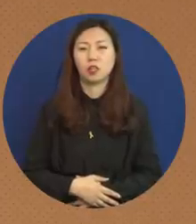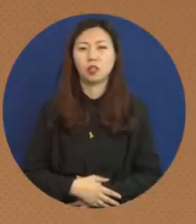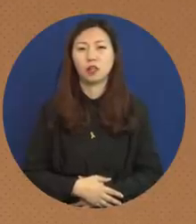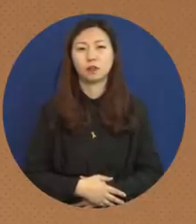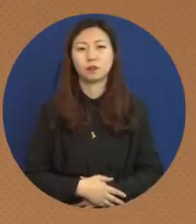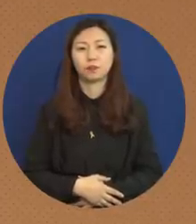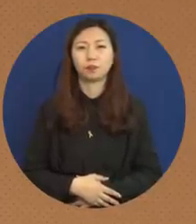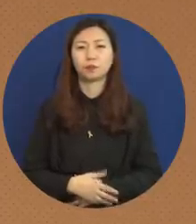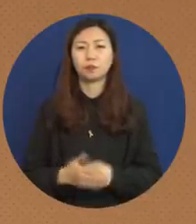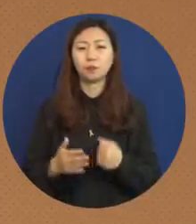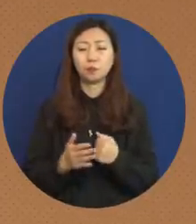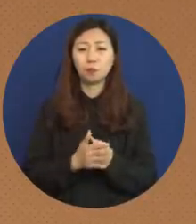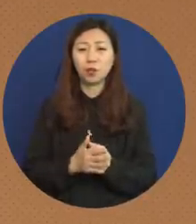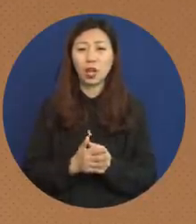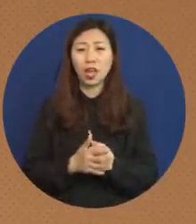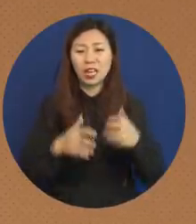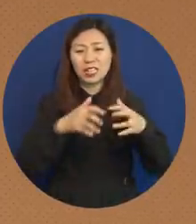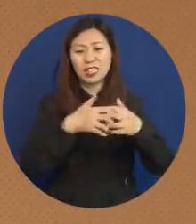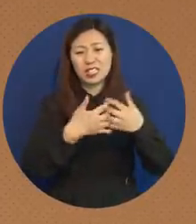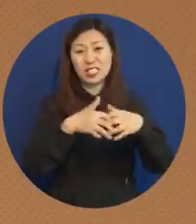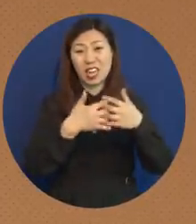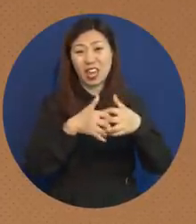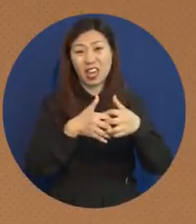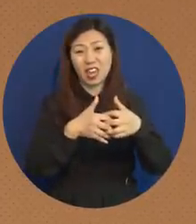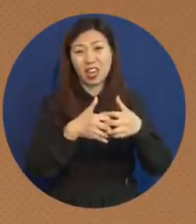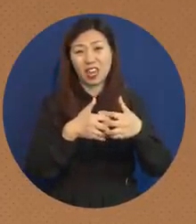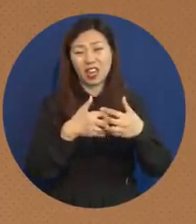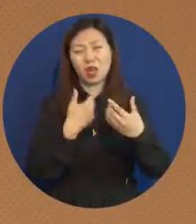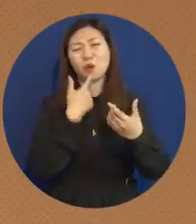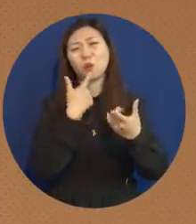뭐랄까 기계 부속품 수준이죠.